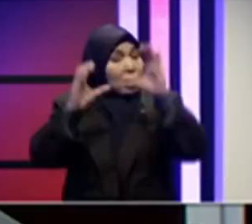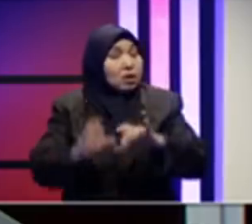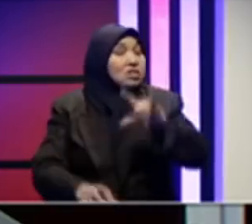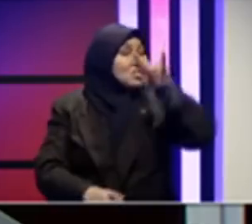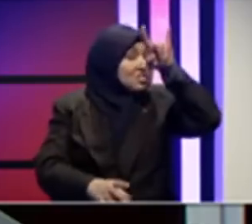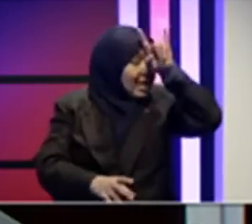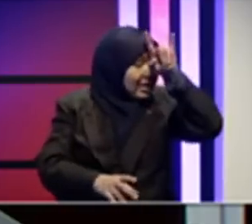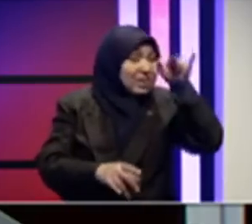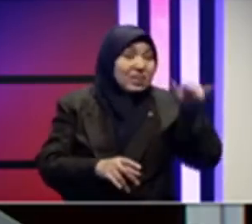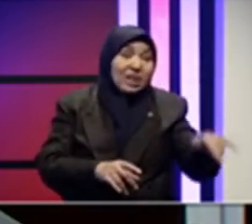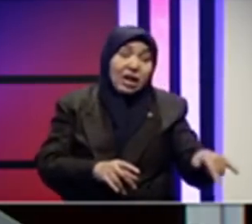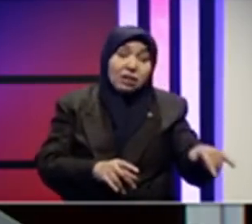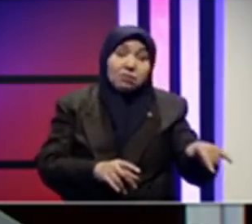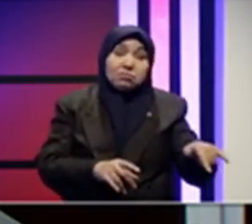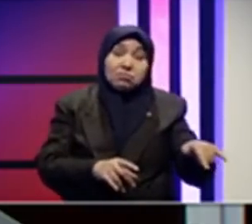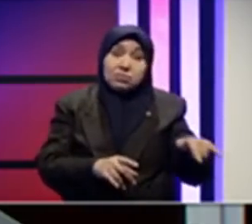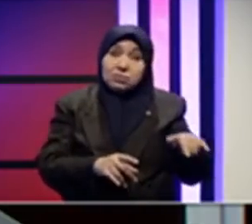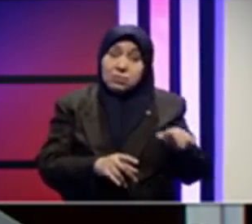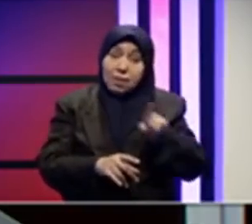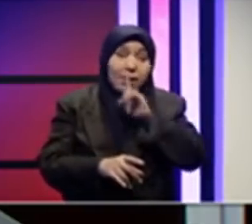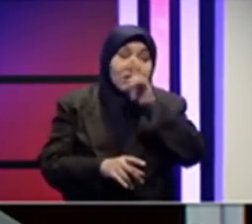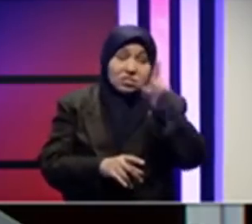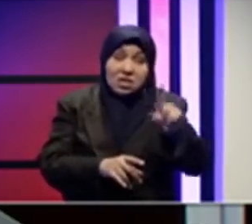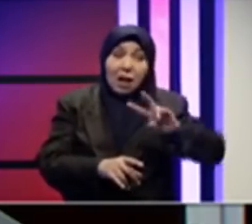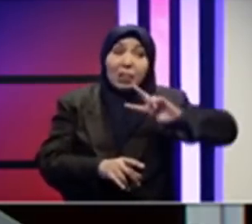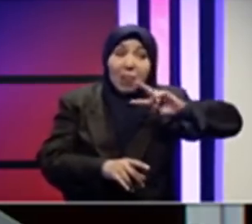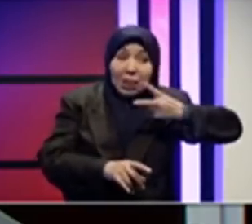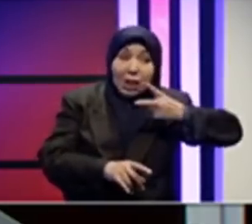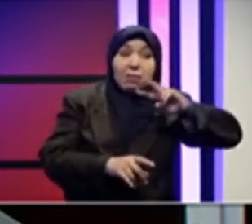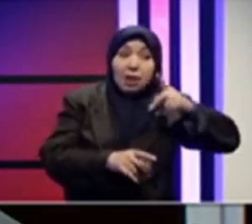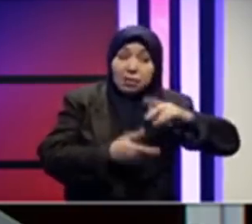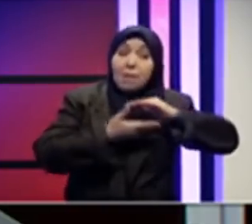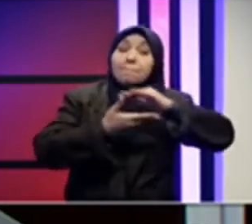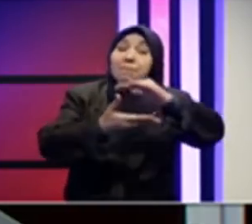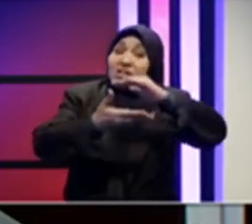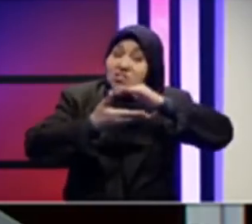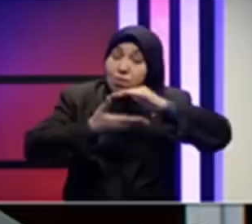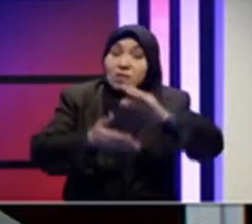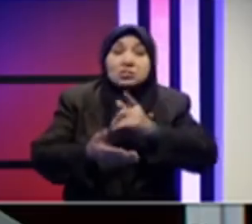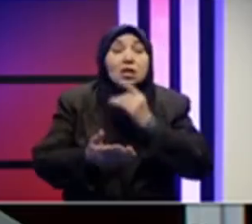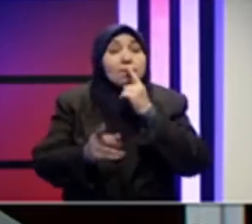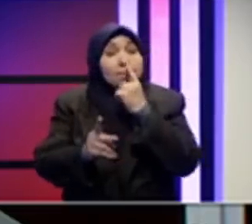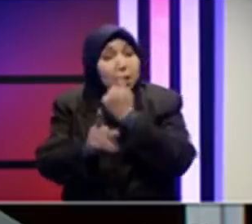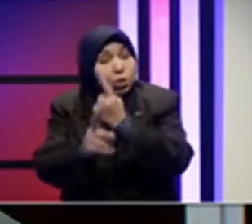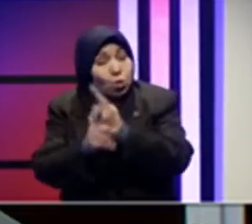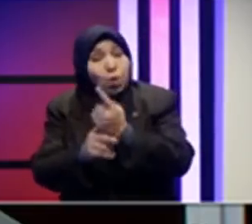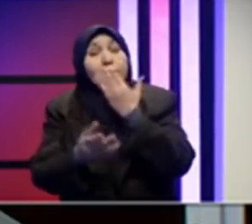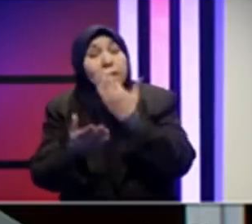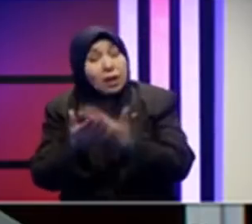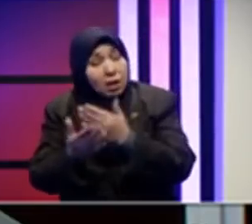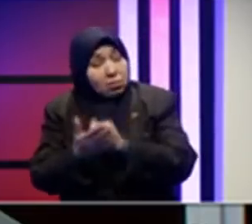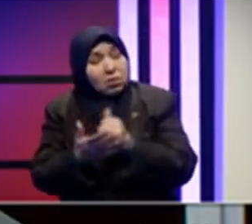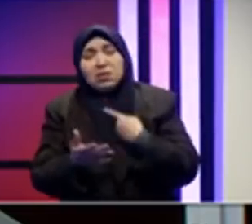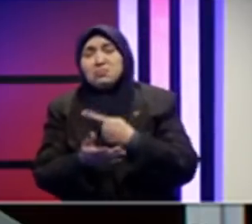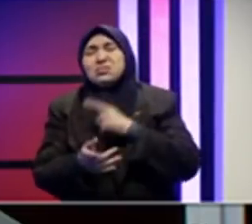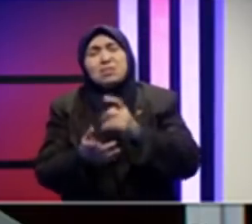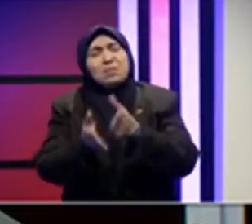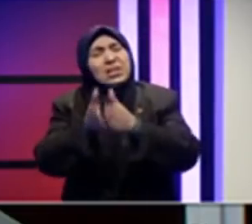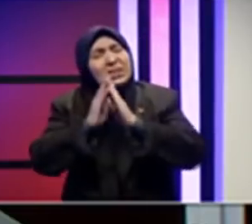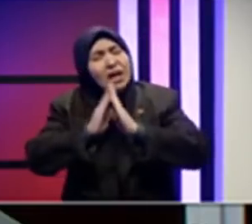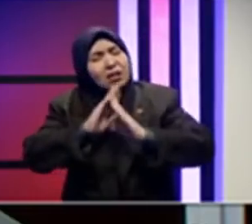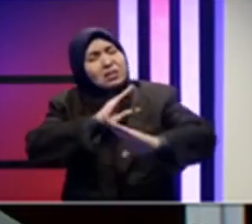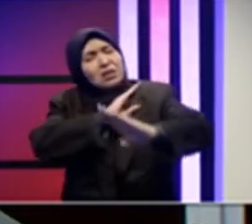syaitan memastikan mesej-mesej kebaikan itu diputar belitkan, yang kita kena mohon daripada Allah Subhanahu Wa Taala